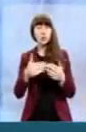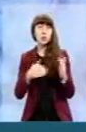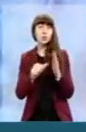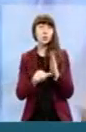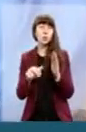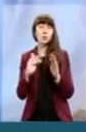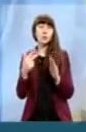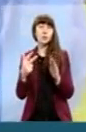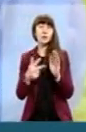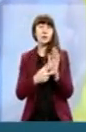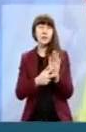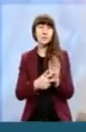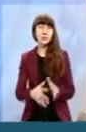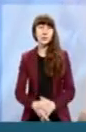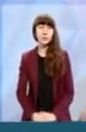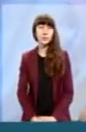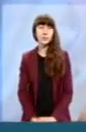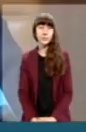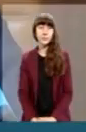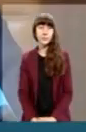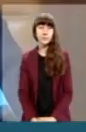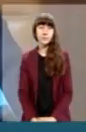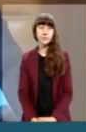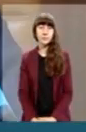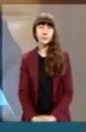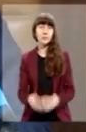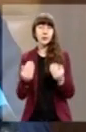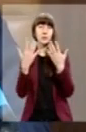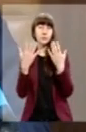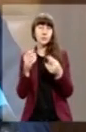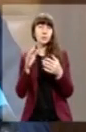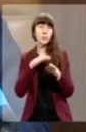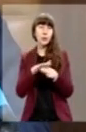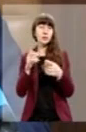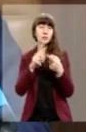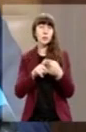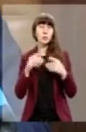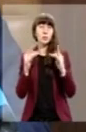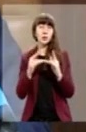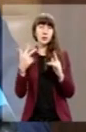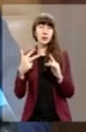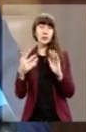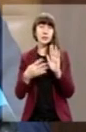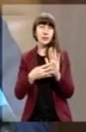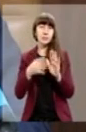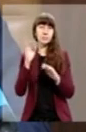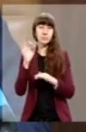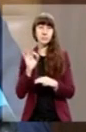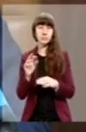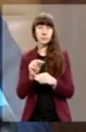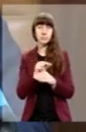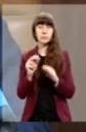выросла на 8,4%. В настоящее время загруженность инфекционных коек составляет 39%. На лечении